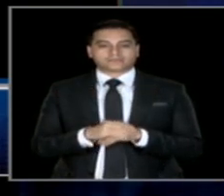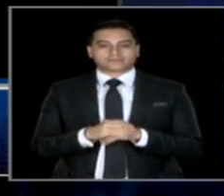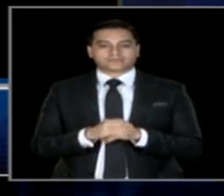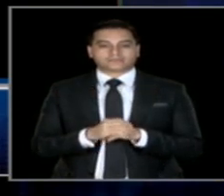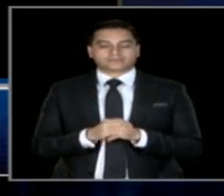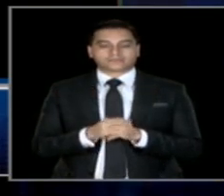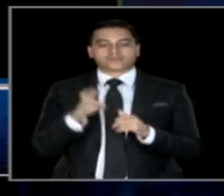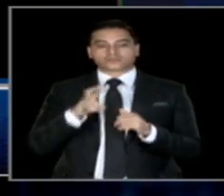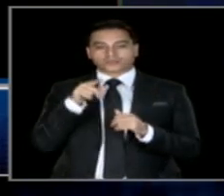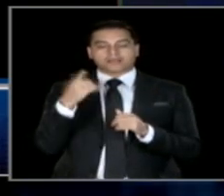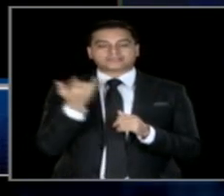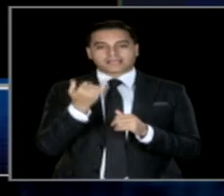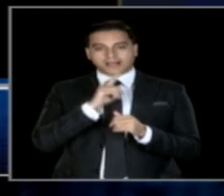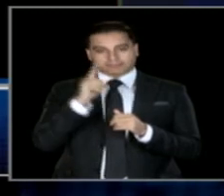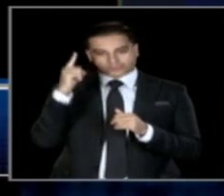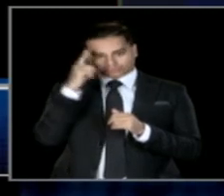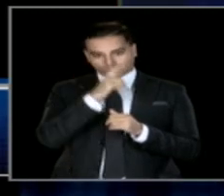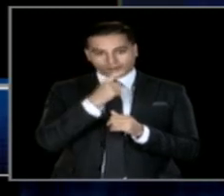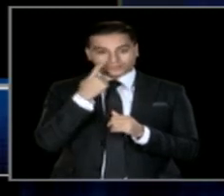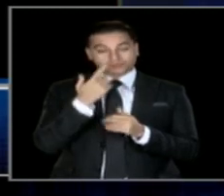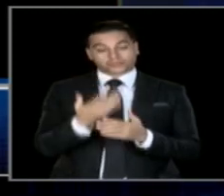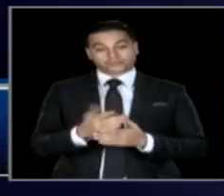سؤال سهل مش صعب.